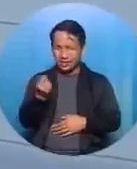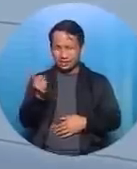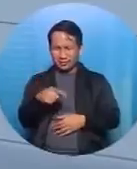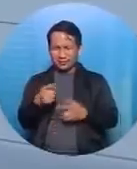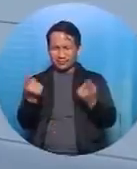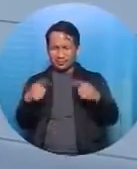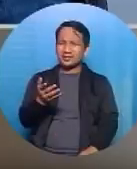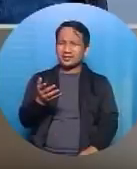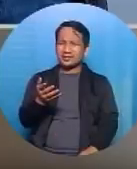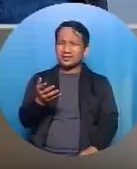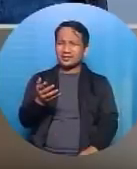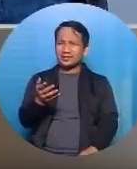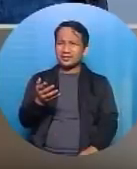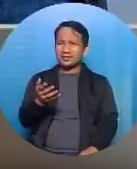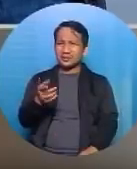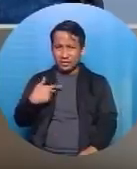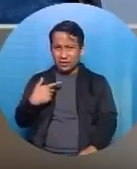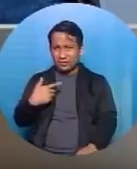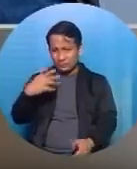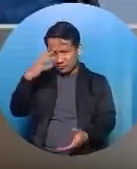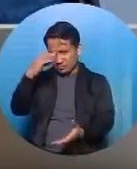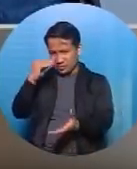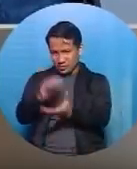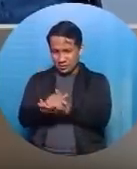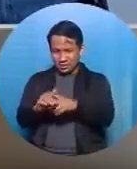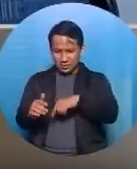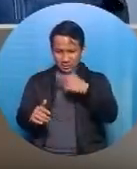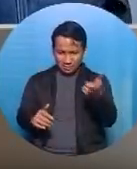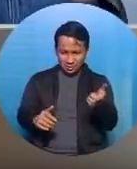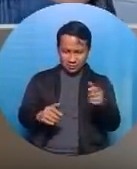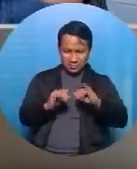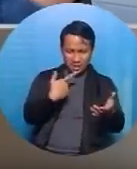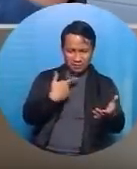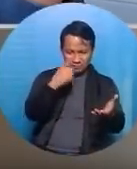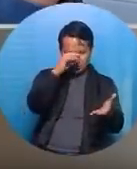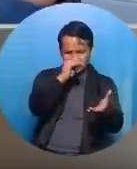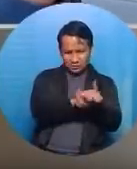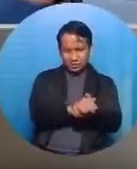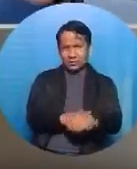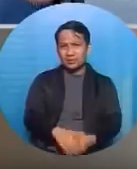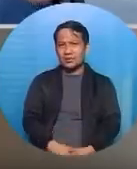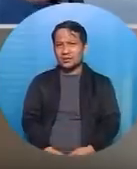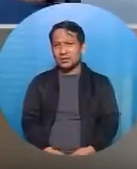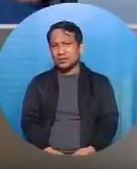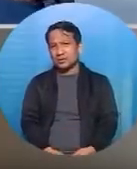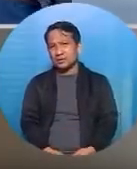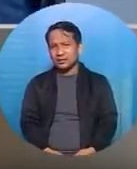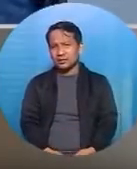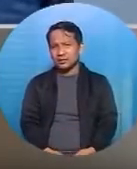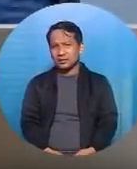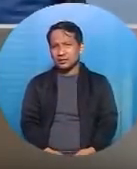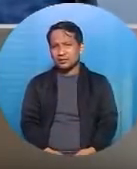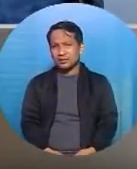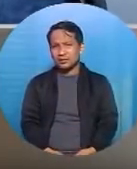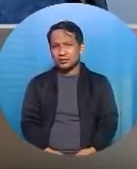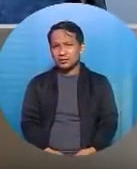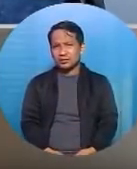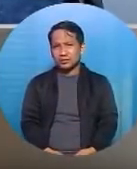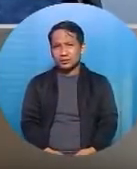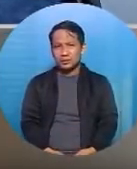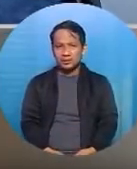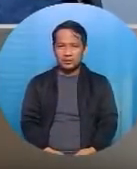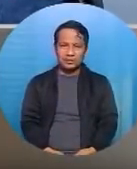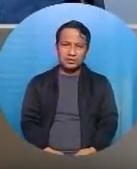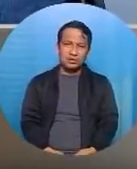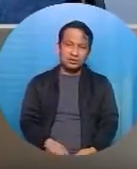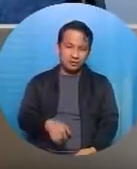ba itong nangyayari sa'yo? Meron kang asawa, tapos kumabit ka sa may asawa din. Excuse me po. Madam. Hindi po ako, ganito